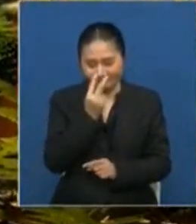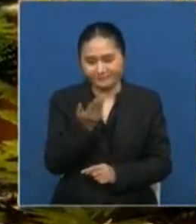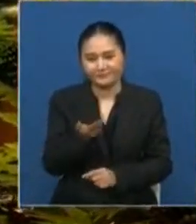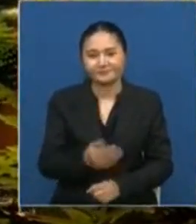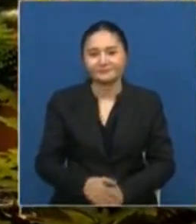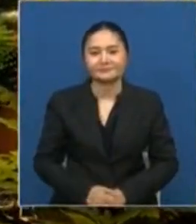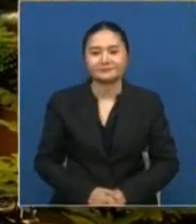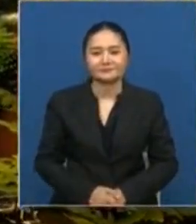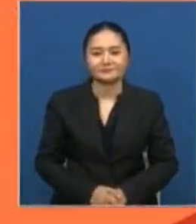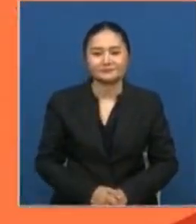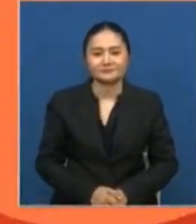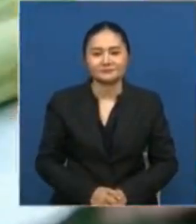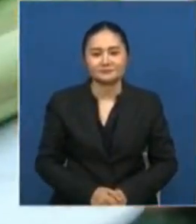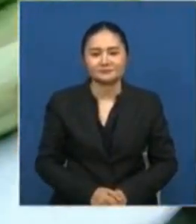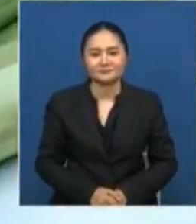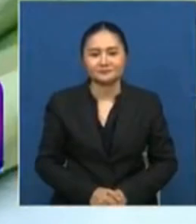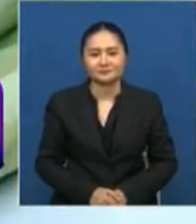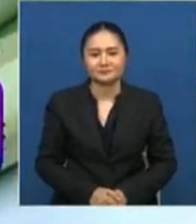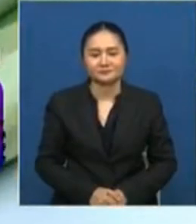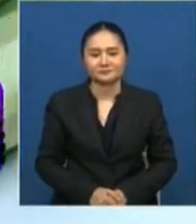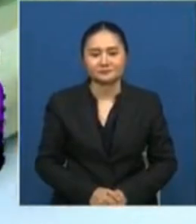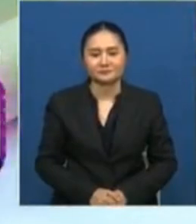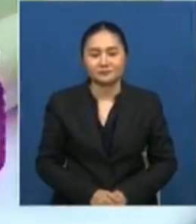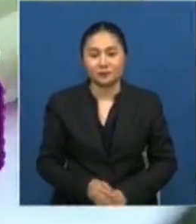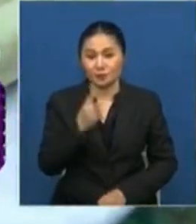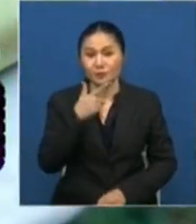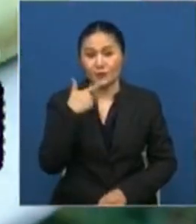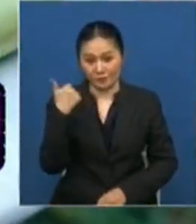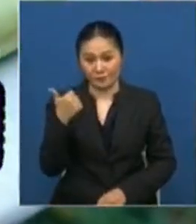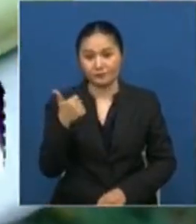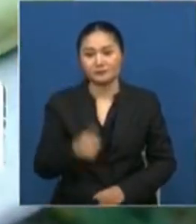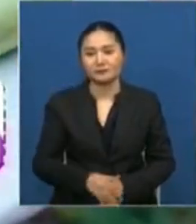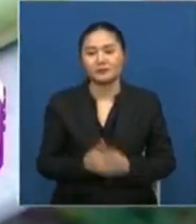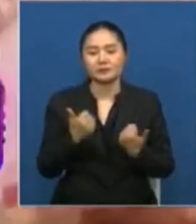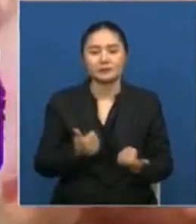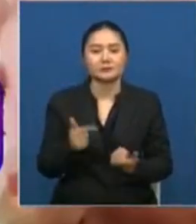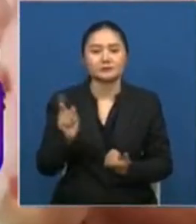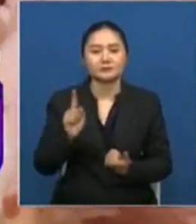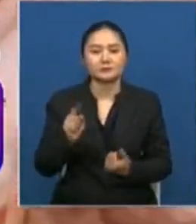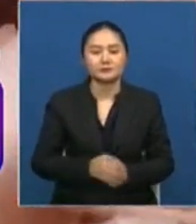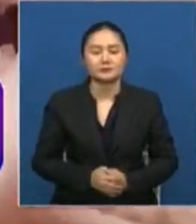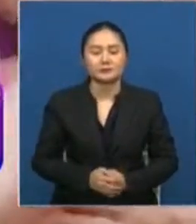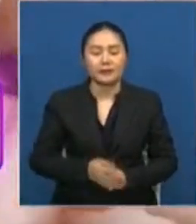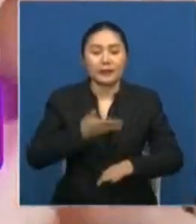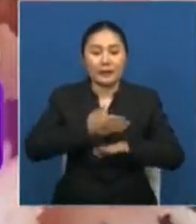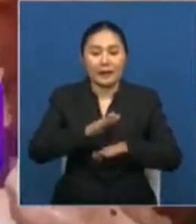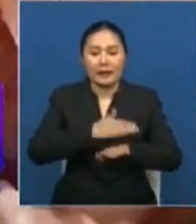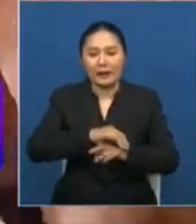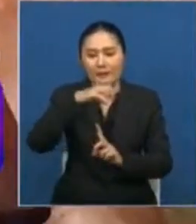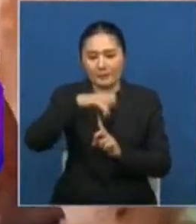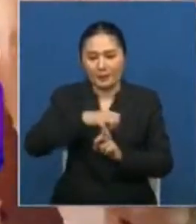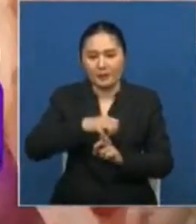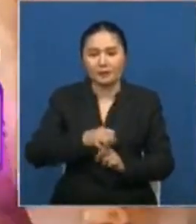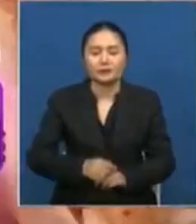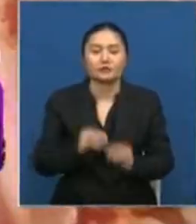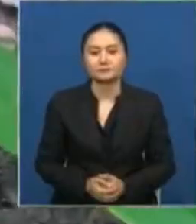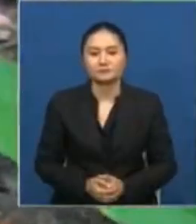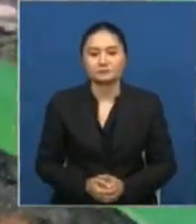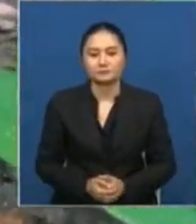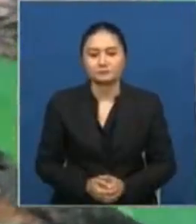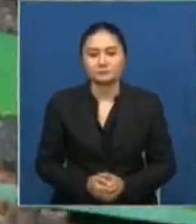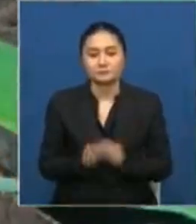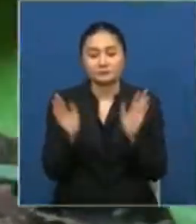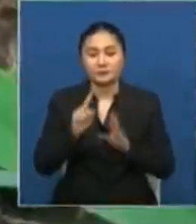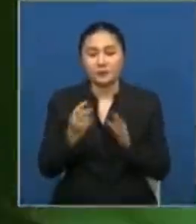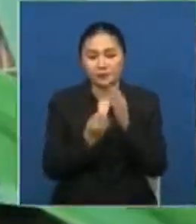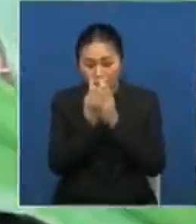ค่ะ น่าทานไหมคะคุณผู้ชมและนี้ก็คือลาบเห็ดเพ็กเนื้อนุ่มกรุบรสจัดจ้านหน้า